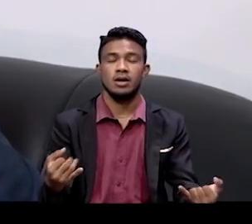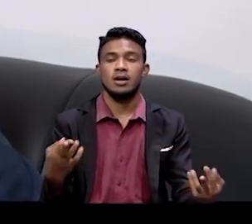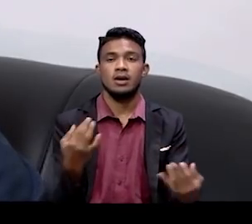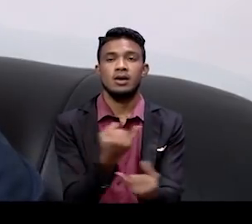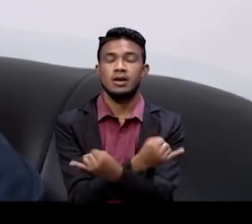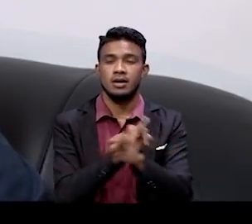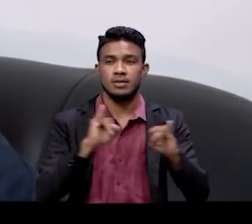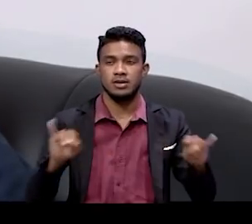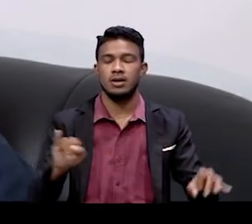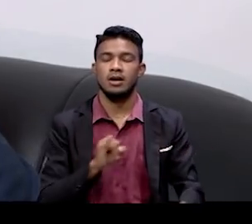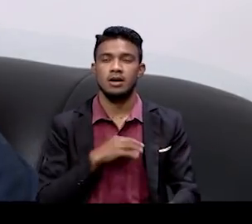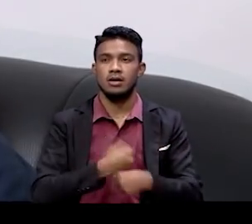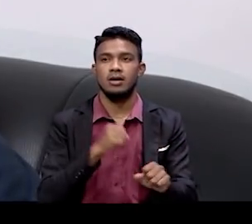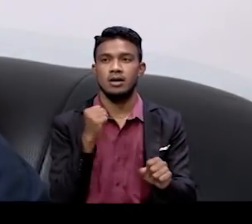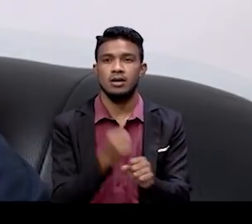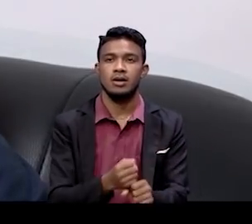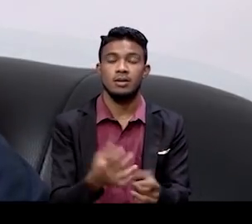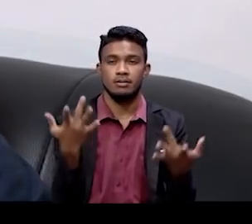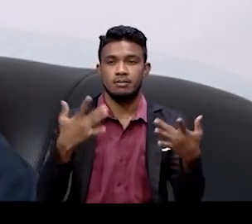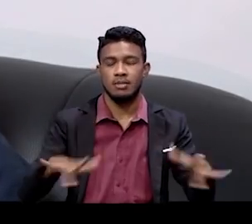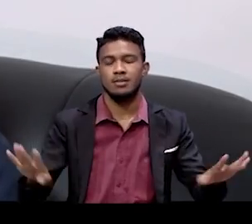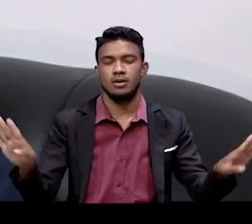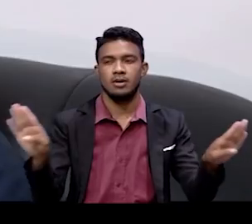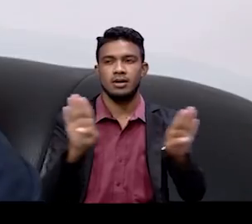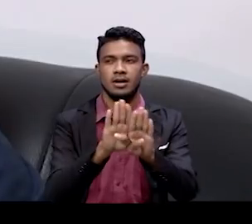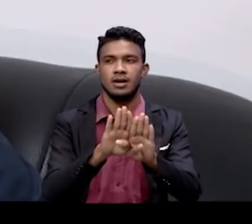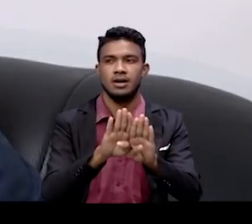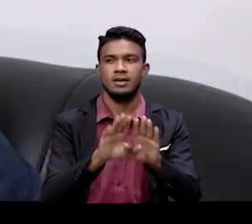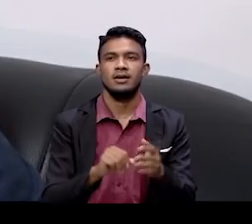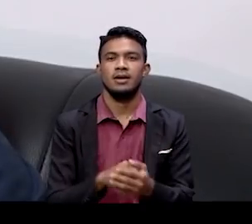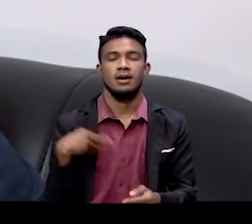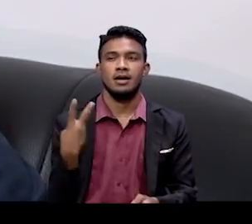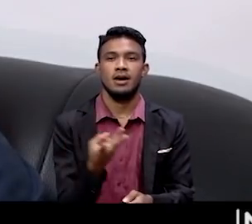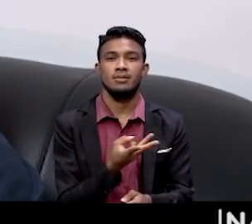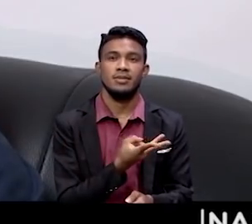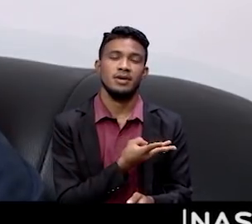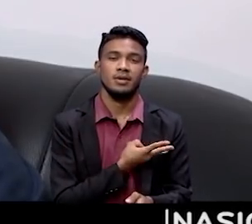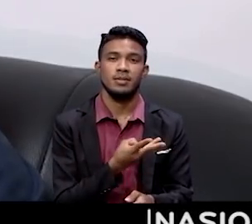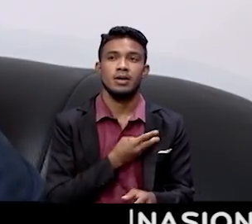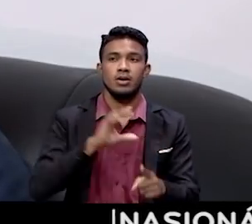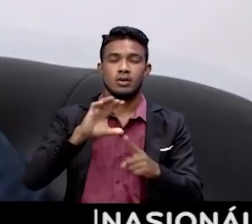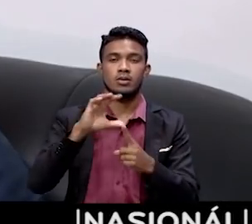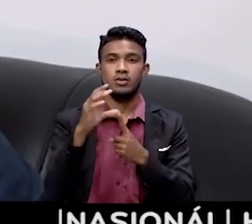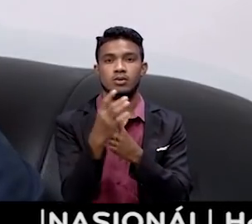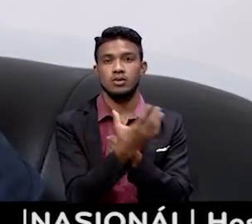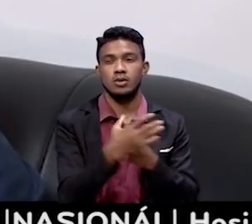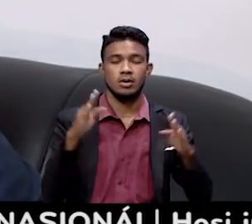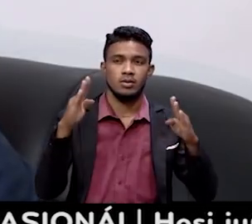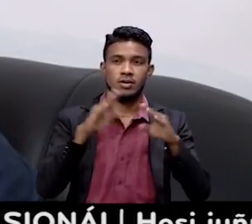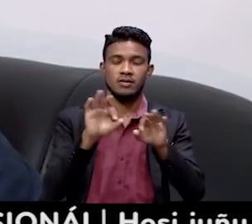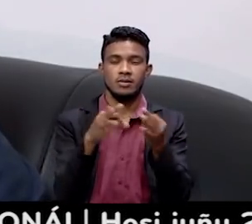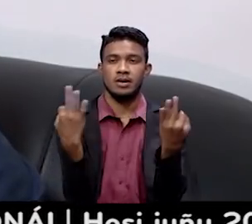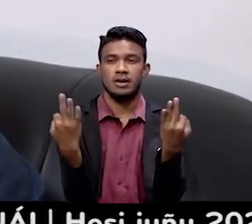halo hela mamuk taka hela ami ni umak nuat taka halati hoton mes